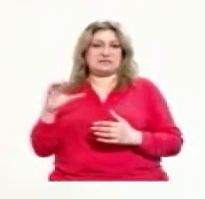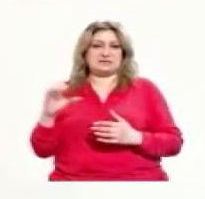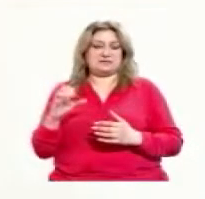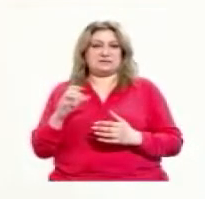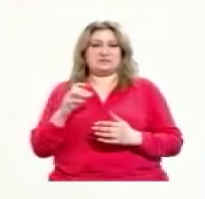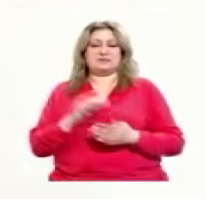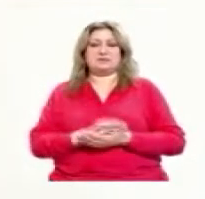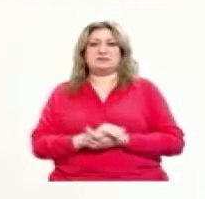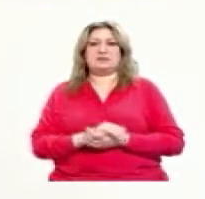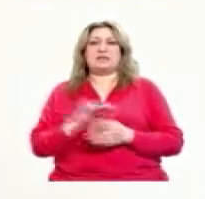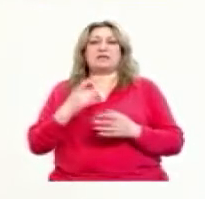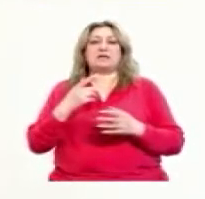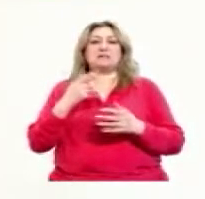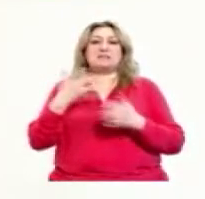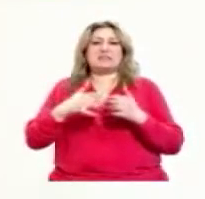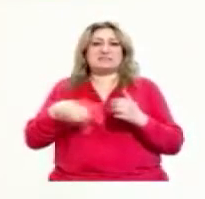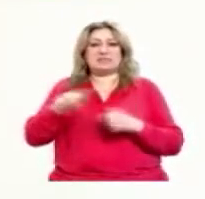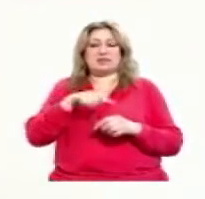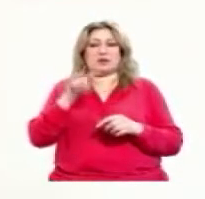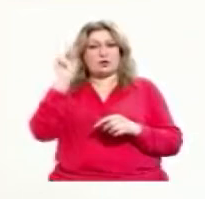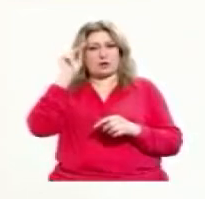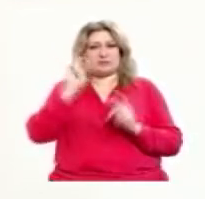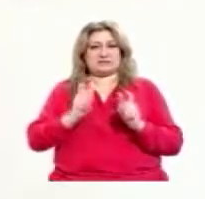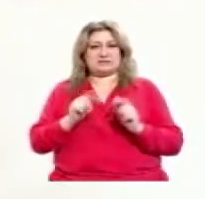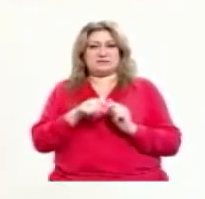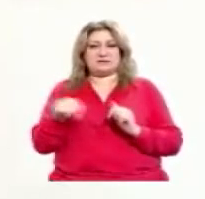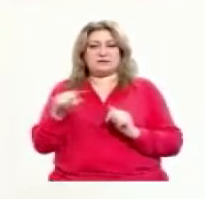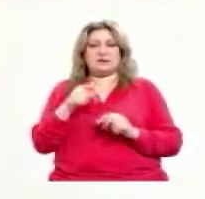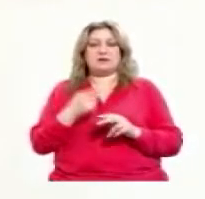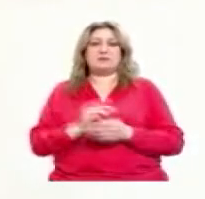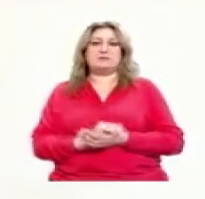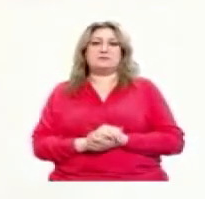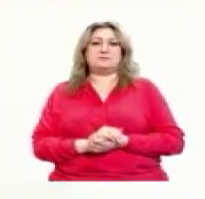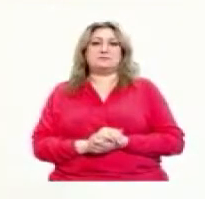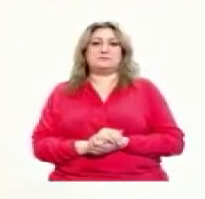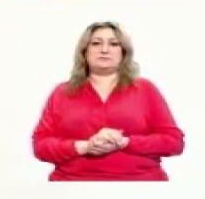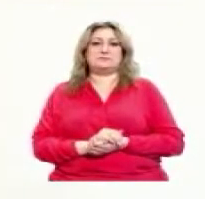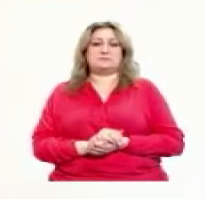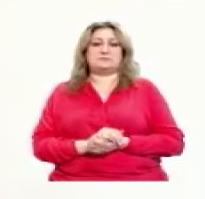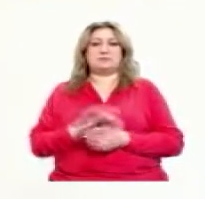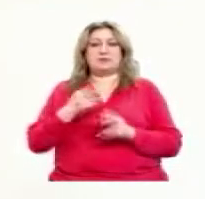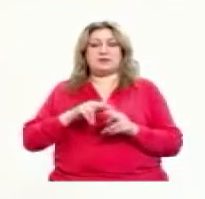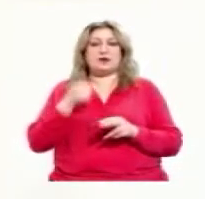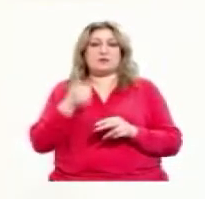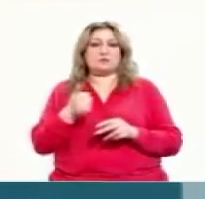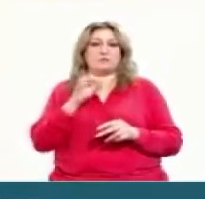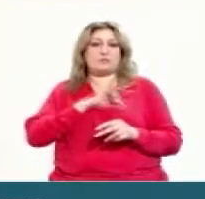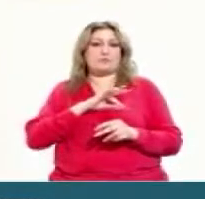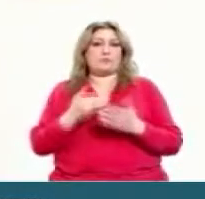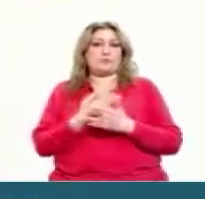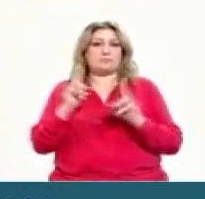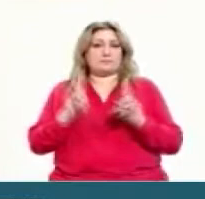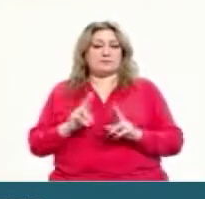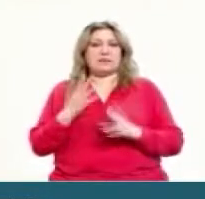бергенде ол жаңа қуанышты хабар ғой. Грант ұтып алады. Және де биылдан бастап, биылғы жылы 15 мың грант